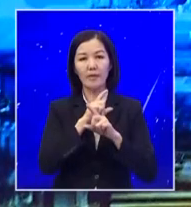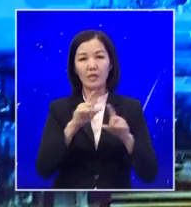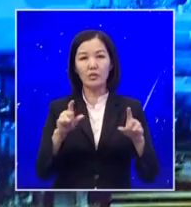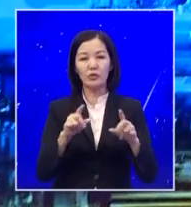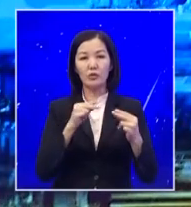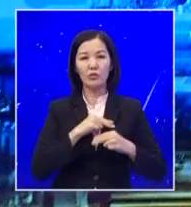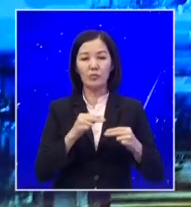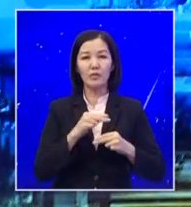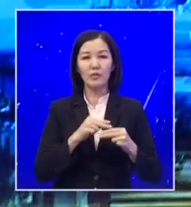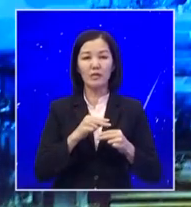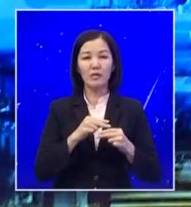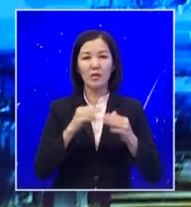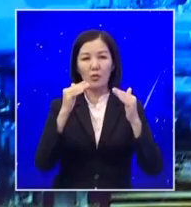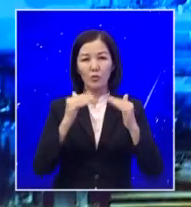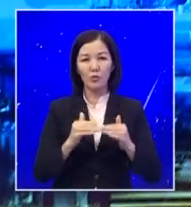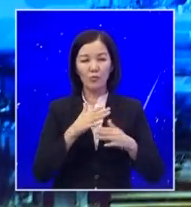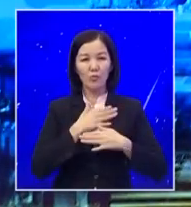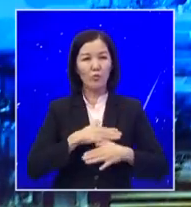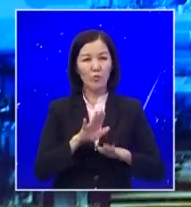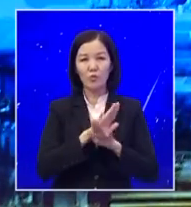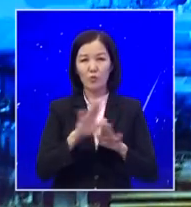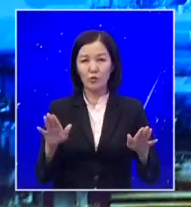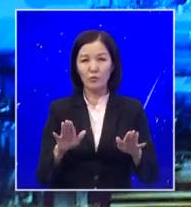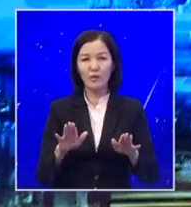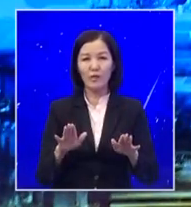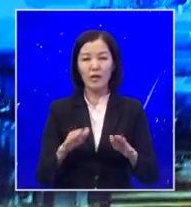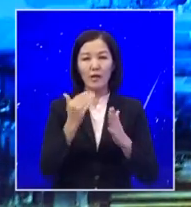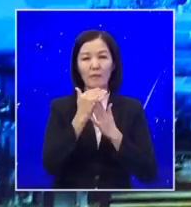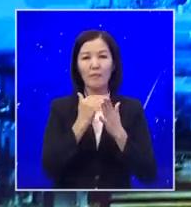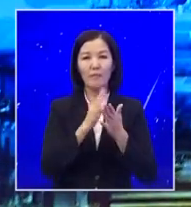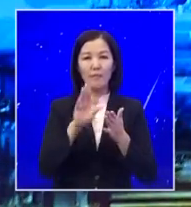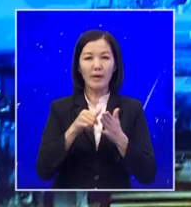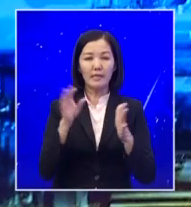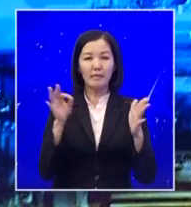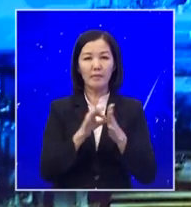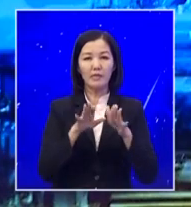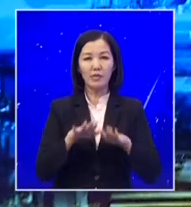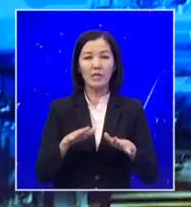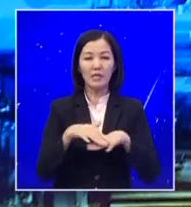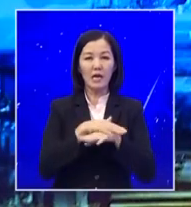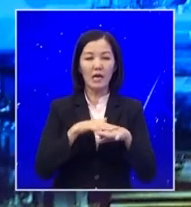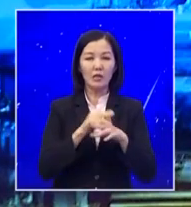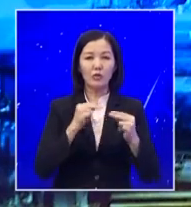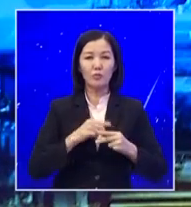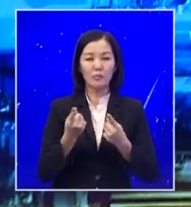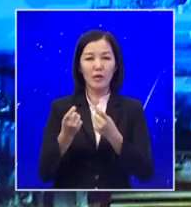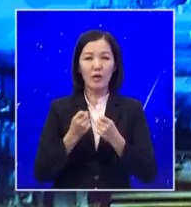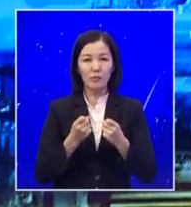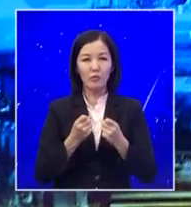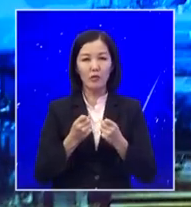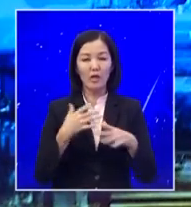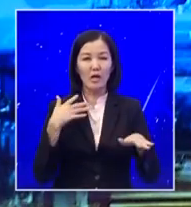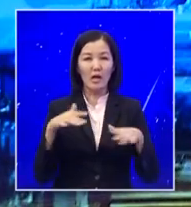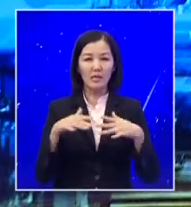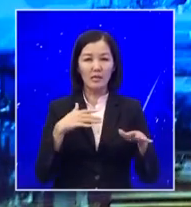нысандағы жұмыстың сапасы көңіл көншітпейді. Мұнымен қоса бағдарламаның басты мақсаты жергілікті халықты жұмыспен қамту жағынан да